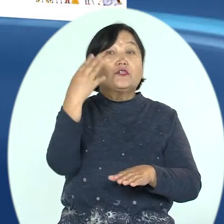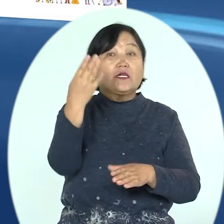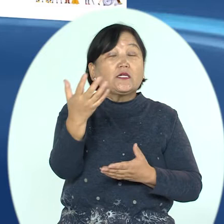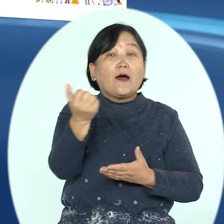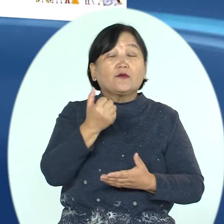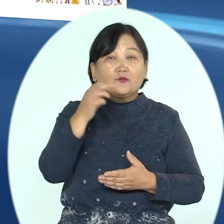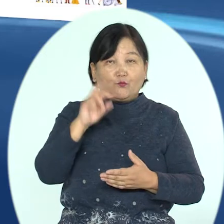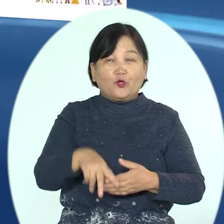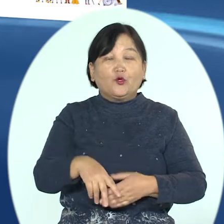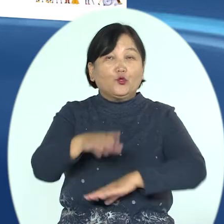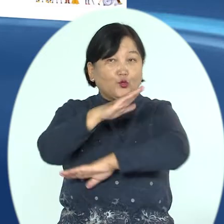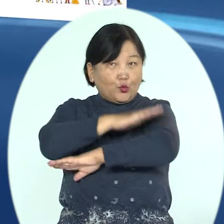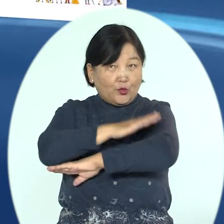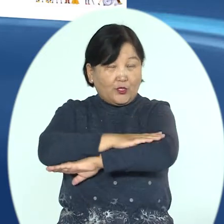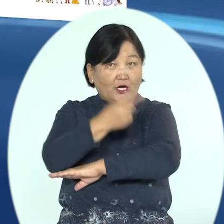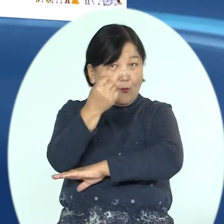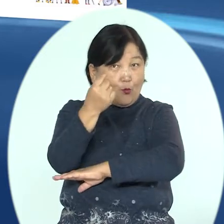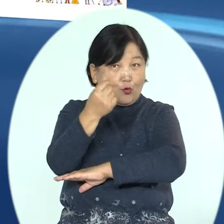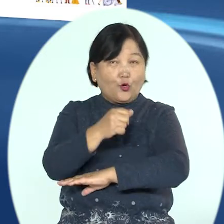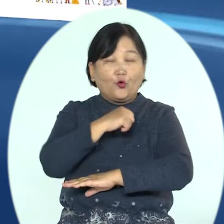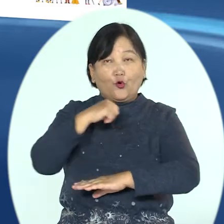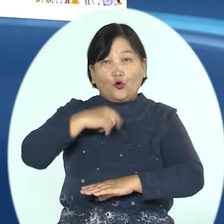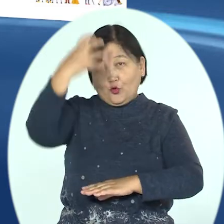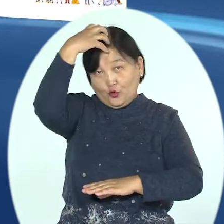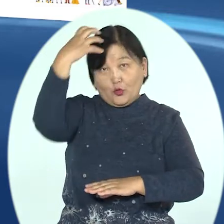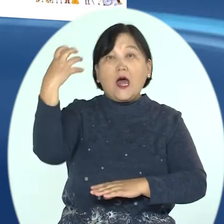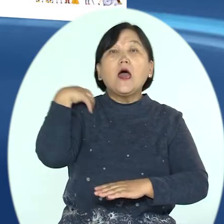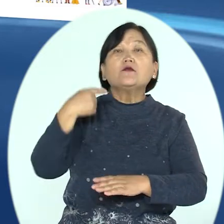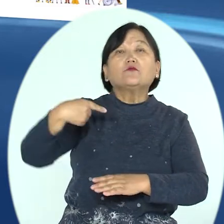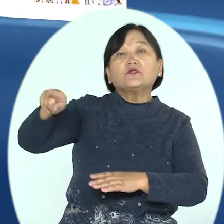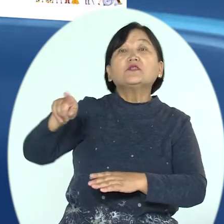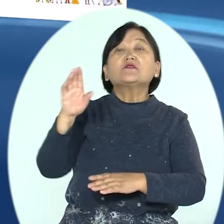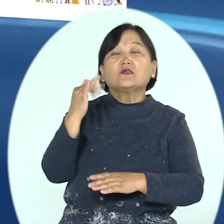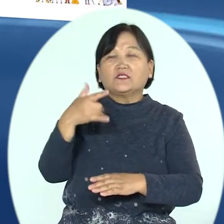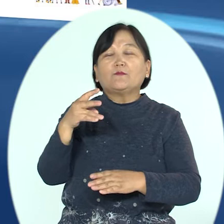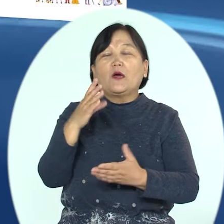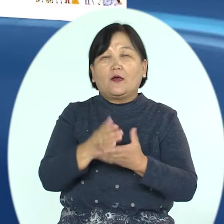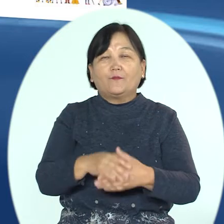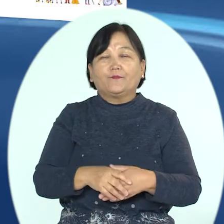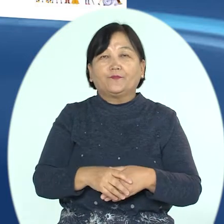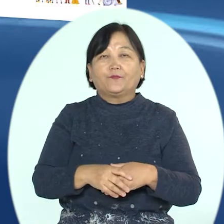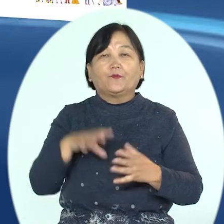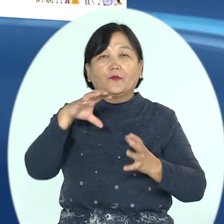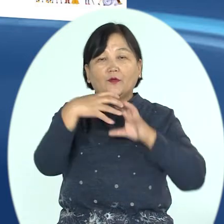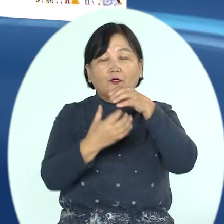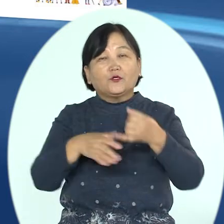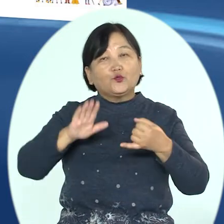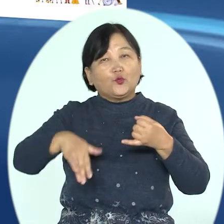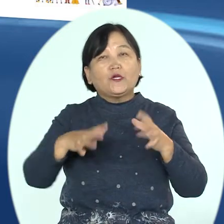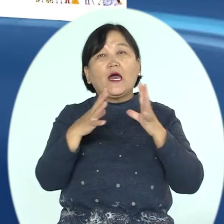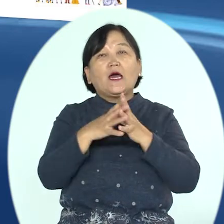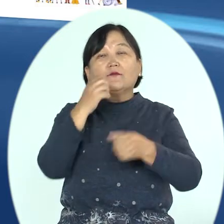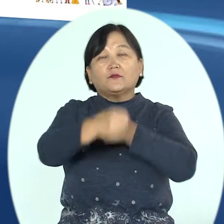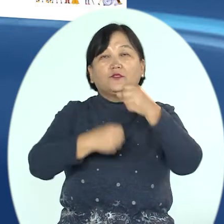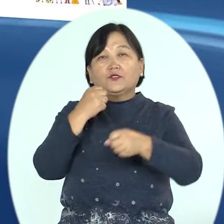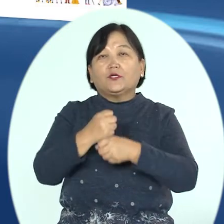нүгэ сургалтын төлбөрөө шийдэх боломжийг бол олгосон байж байгаа. Дэлхийд бол одоо сүүлийн 10